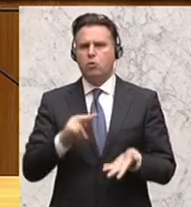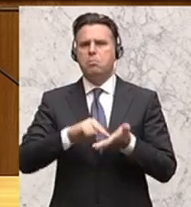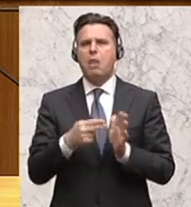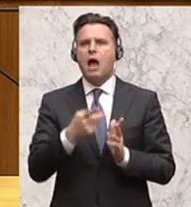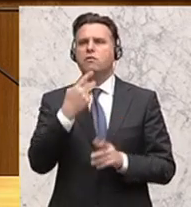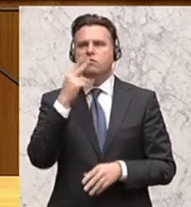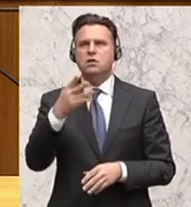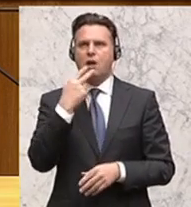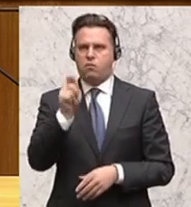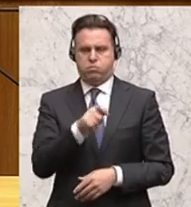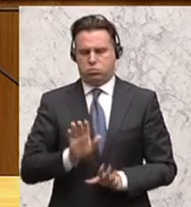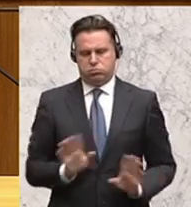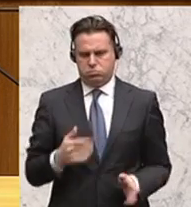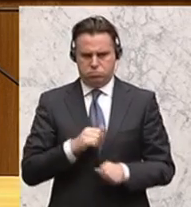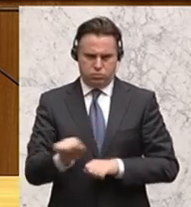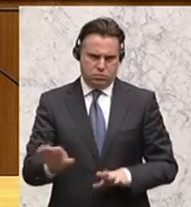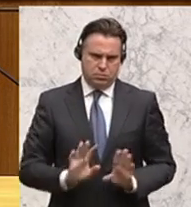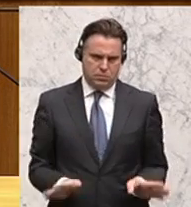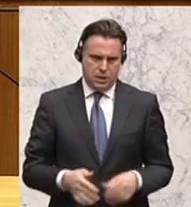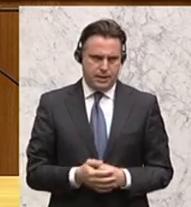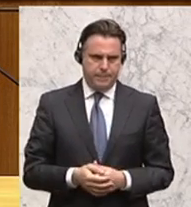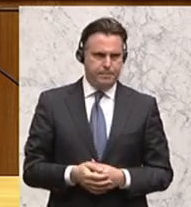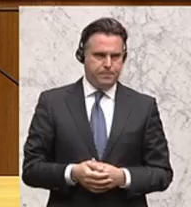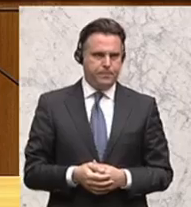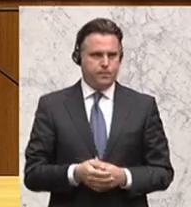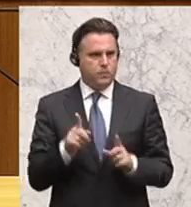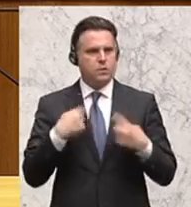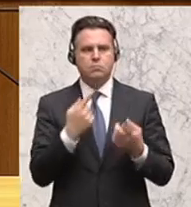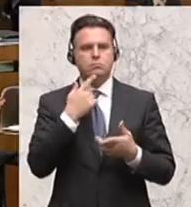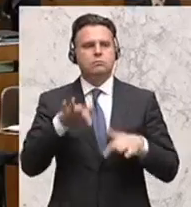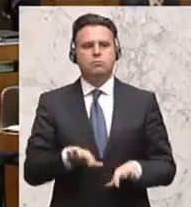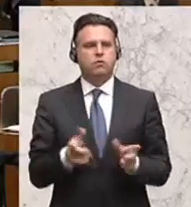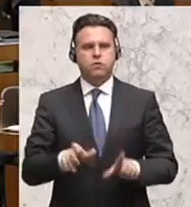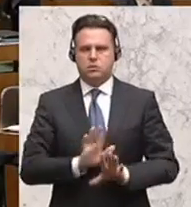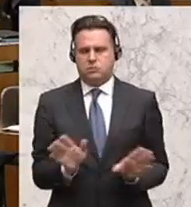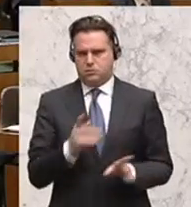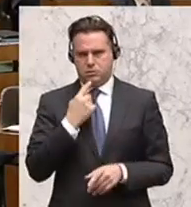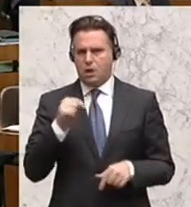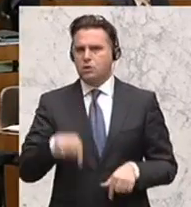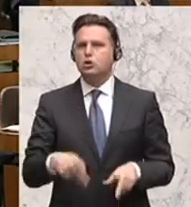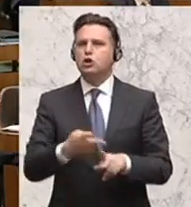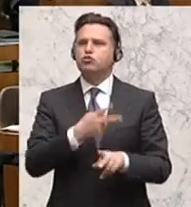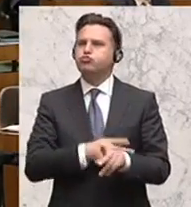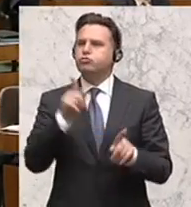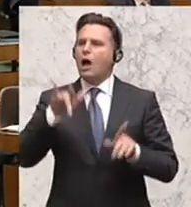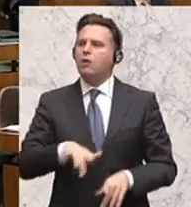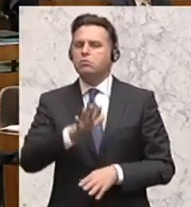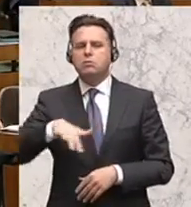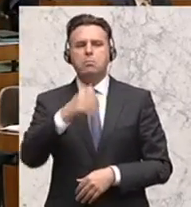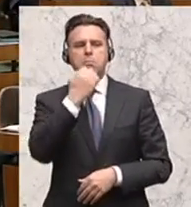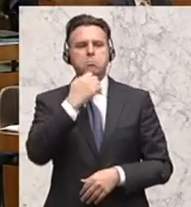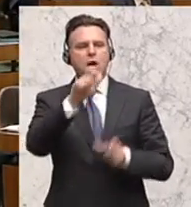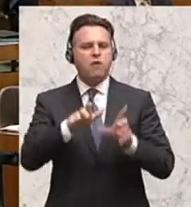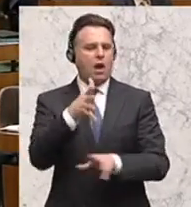totale Rauchverbot weiterhin eintreten. Denn ich kann nur noch einmal festhalten, hier hat der Staat nicht in den Privatbereich